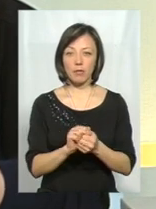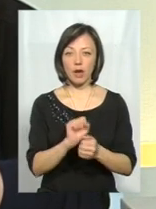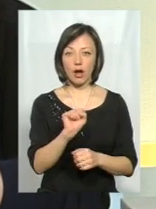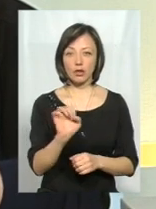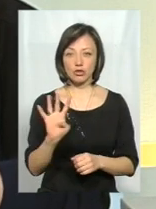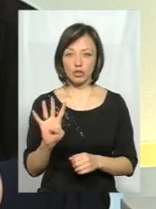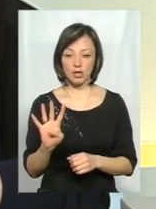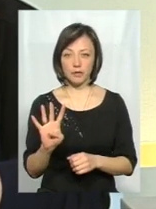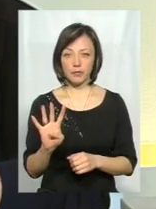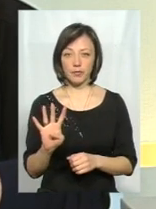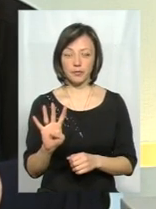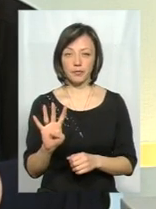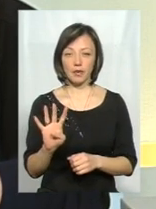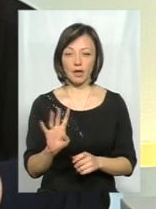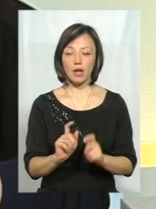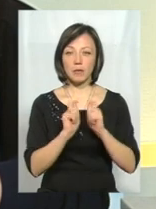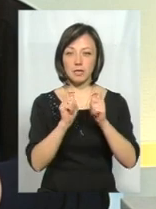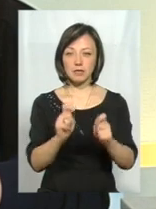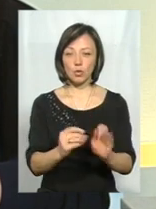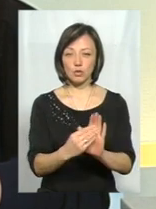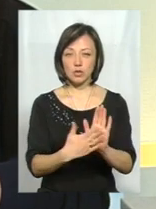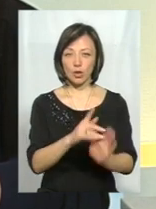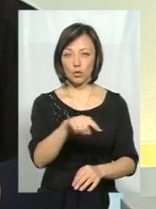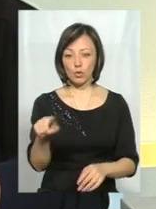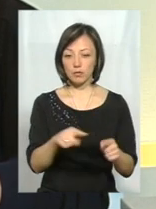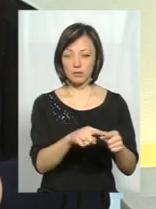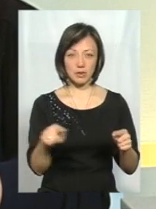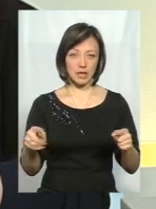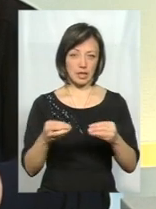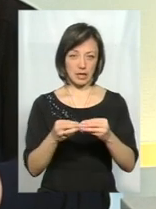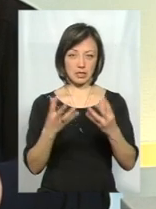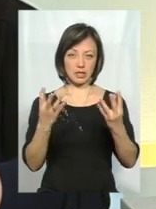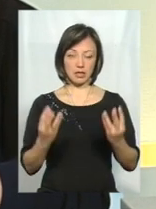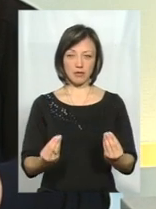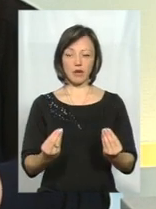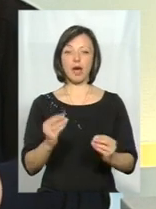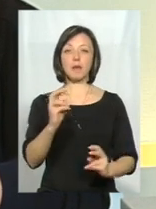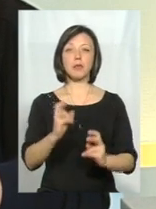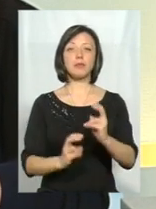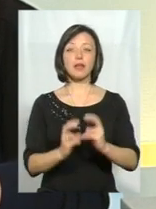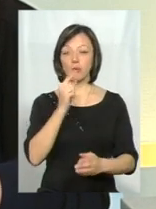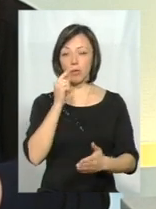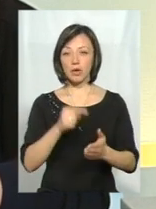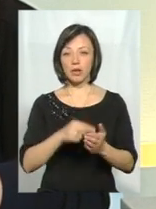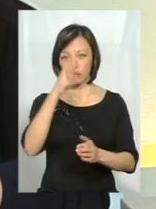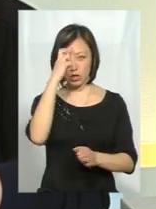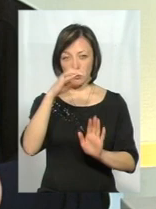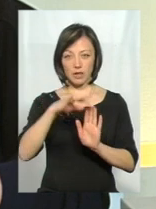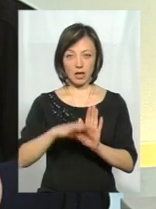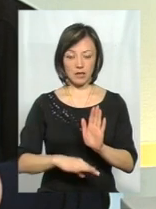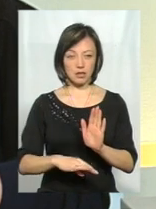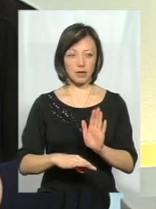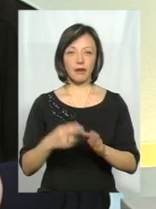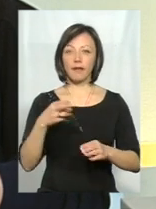А4. От, присвоюється реєстраційний номер і на протязі 10 днів підприємство попадає в державний реєстр,